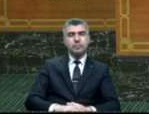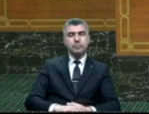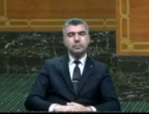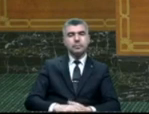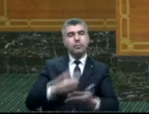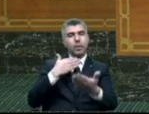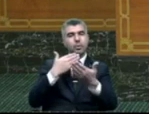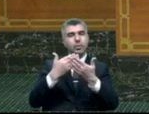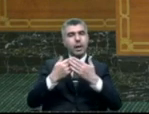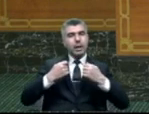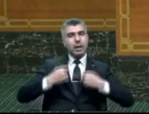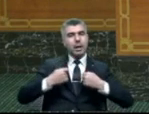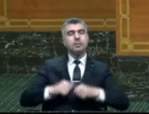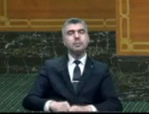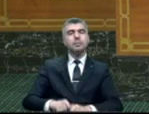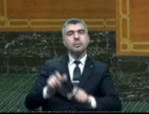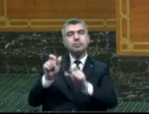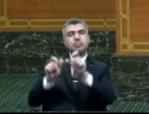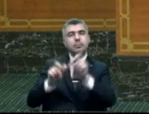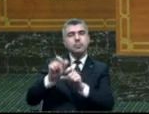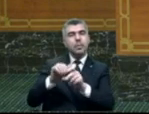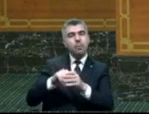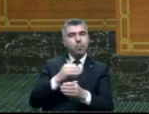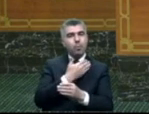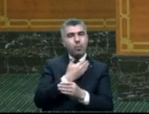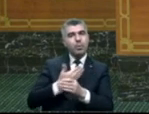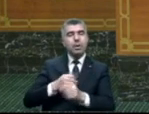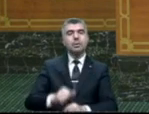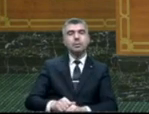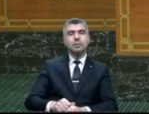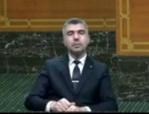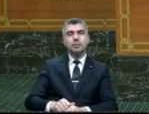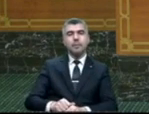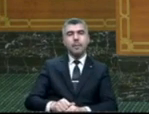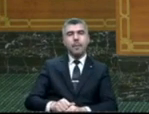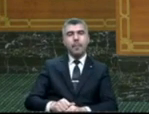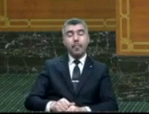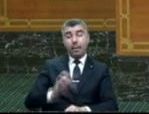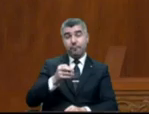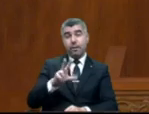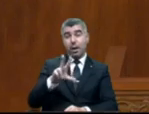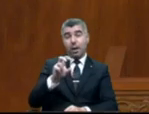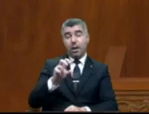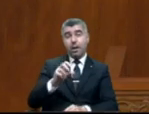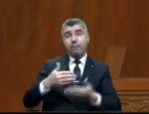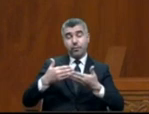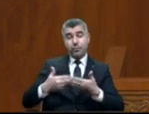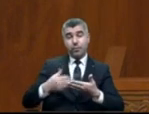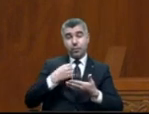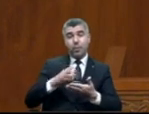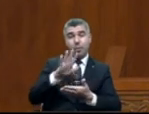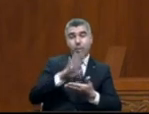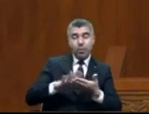شكرا سيد الرئيس المحترم، سيدات والسادة المستشارون المحترمون. فكما كان نعرفوا كلنا فالموسم